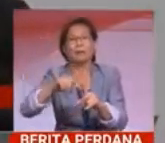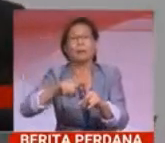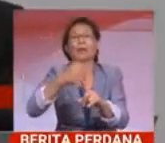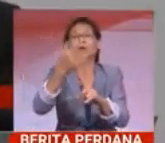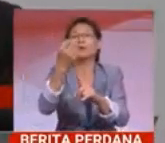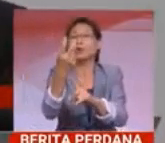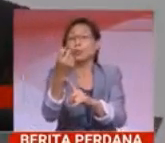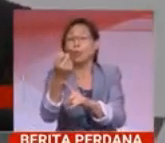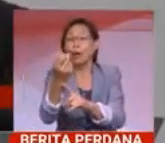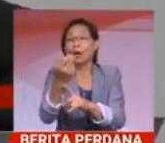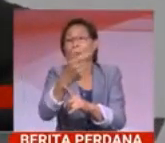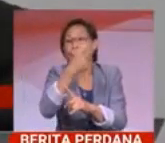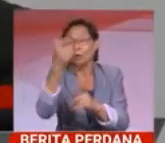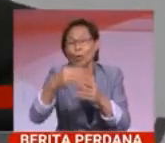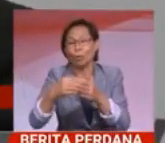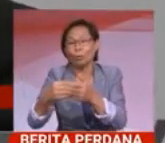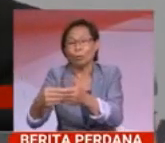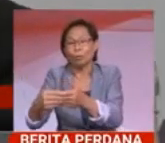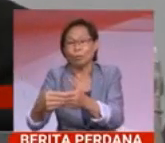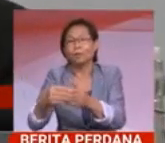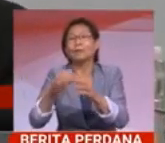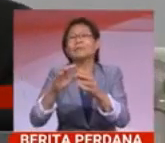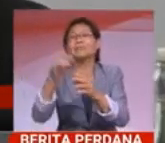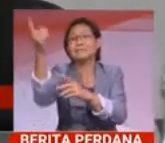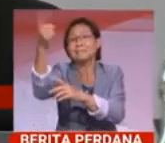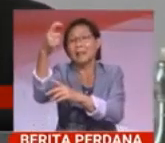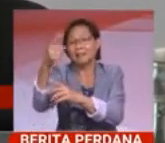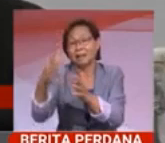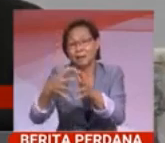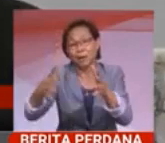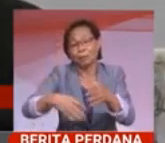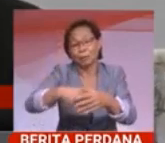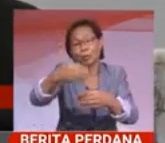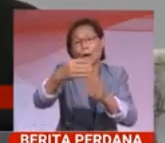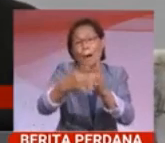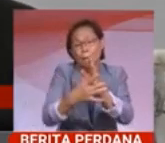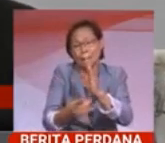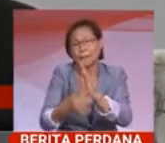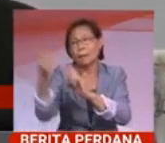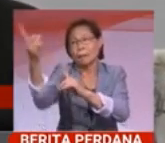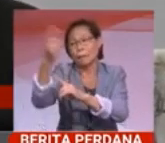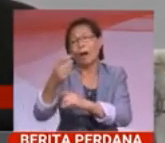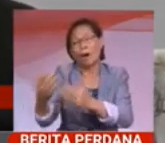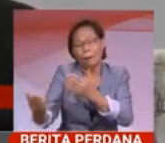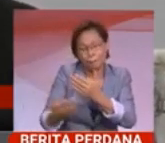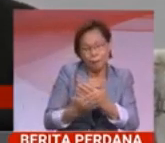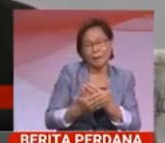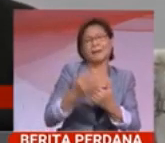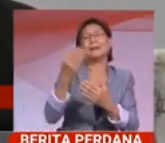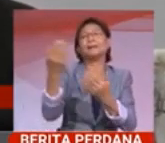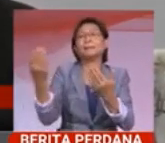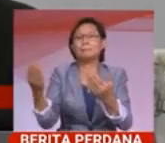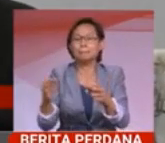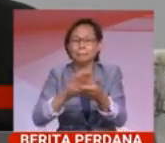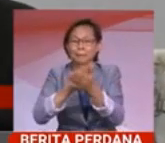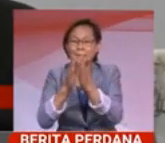kedua tahun ini dipacu harga buatan dan segar dan pengeluaran minyak sawit mentah yang kembali normal